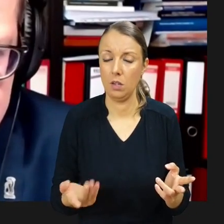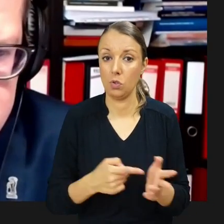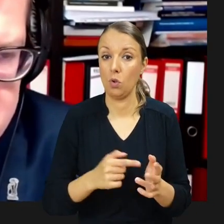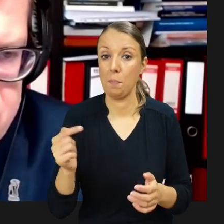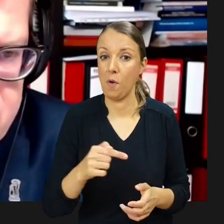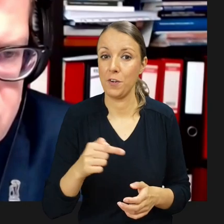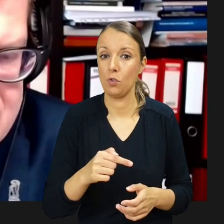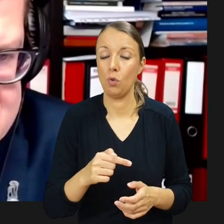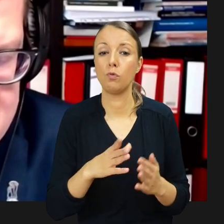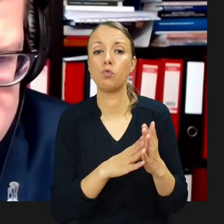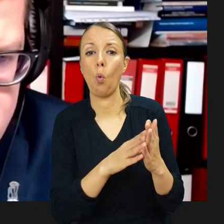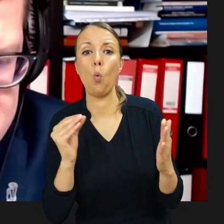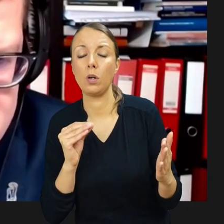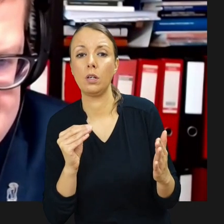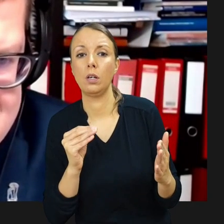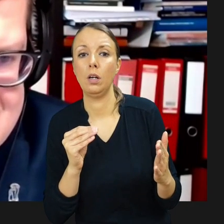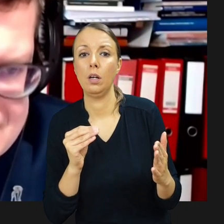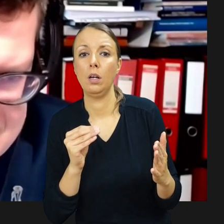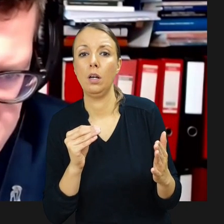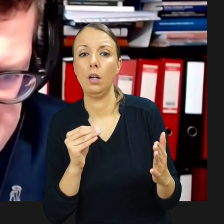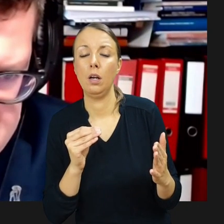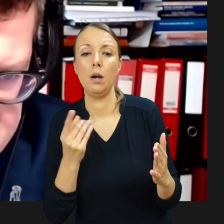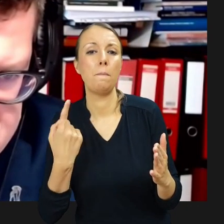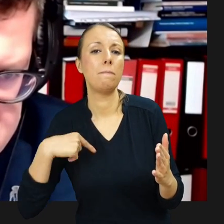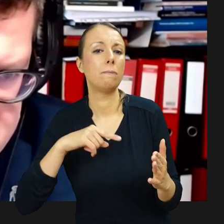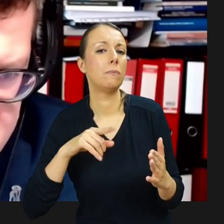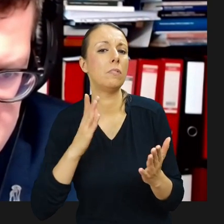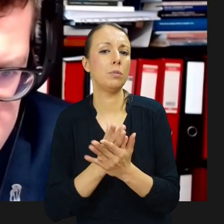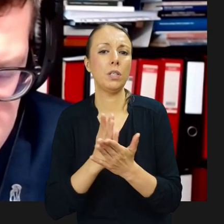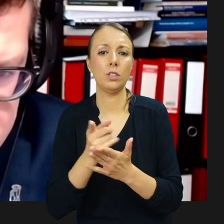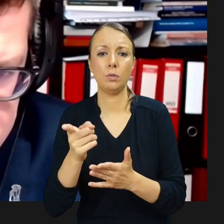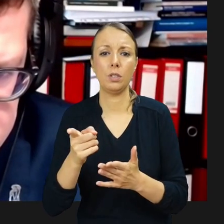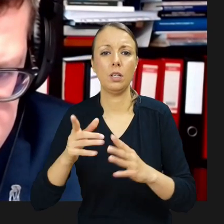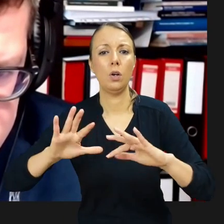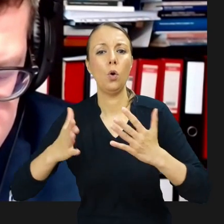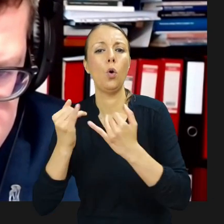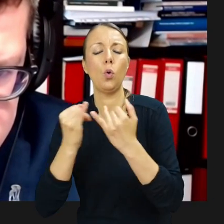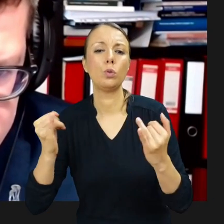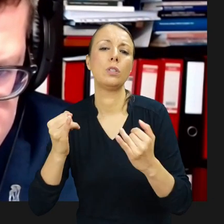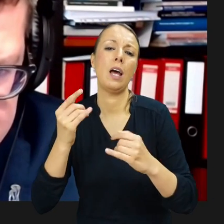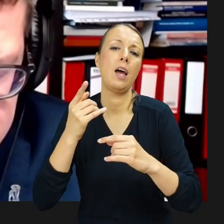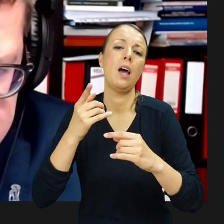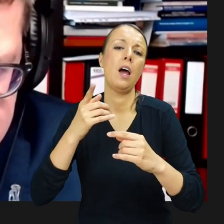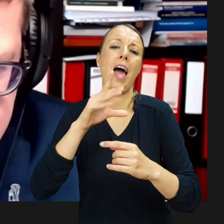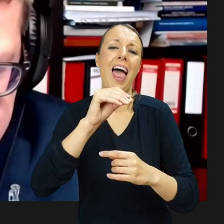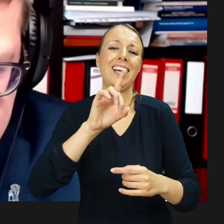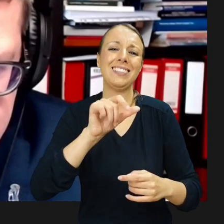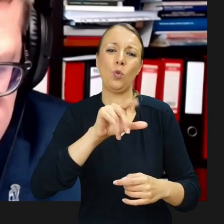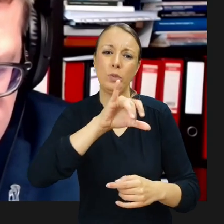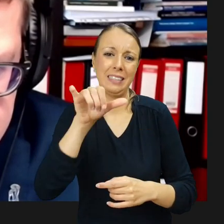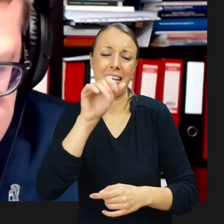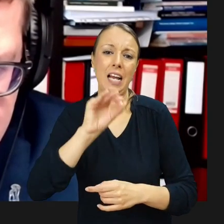wzorowane na tym, co mamy w regulacji egzekucji świadczeń niezastępowanych. Mamy przecież dwa